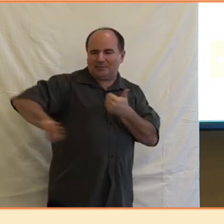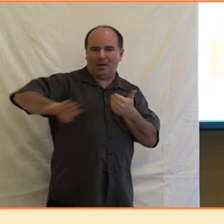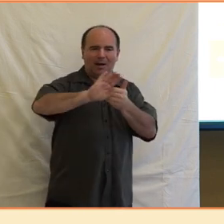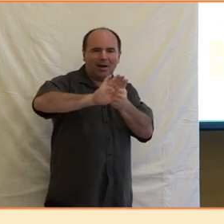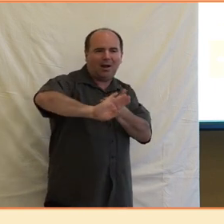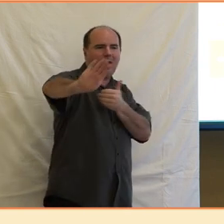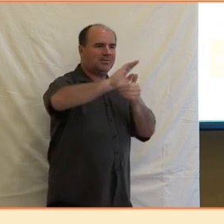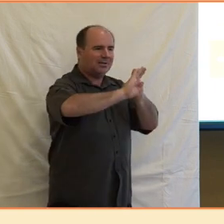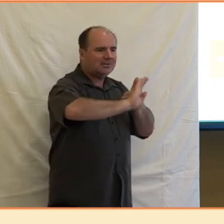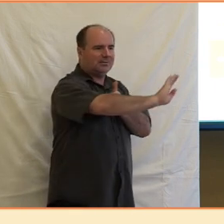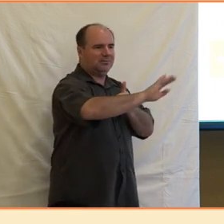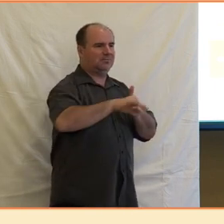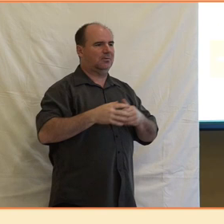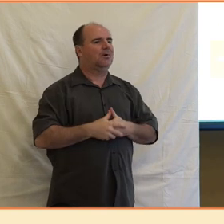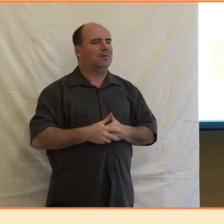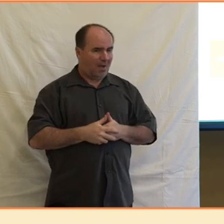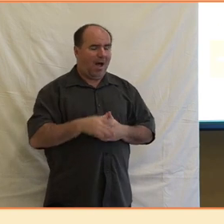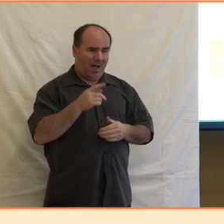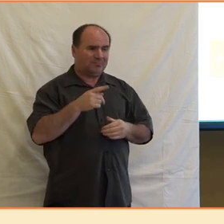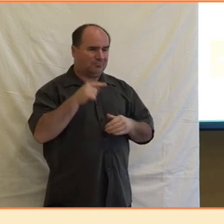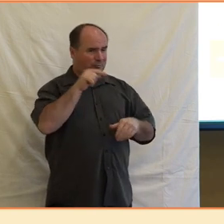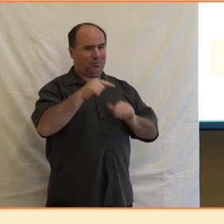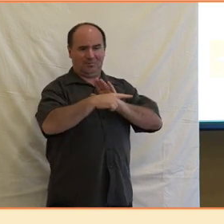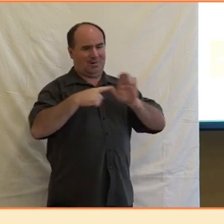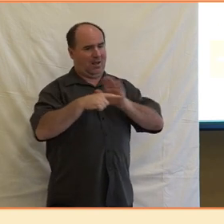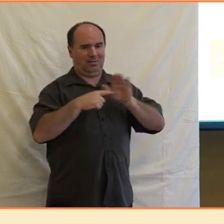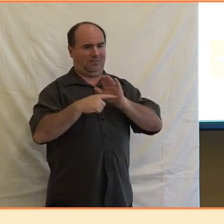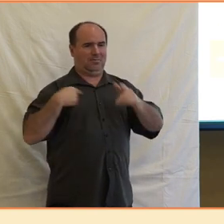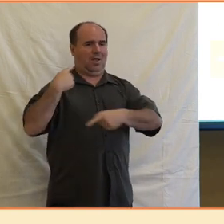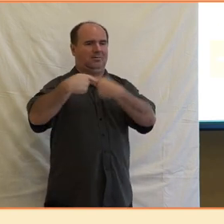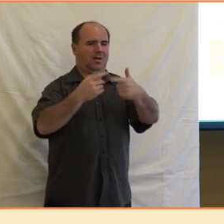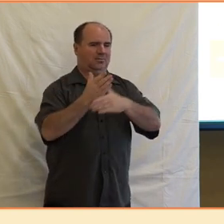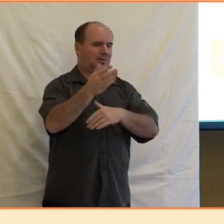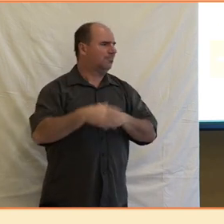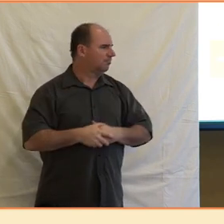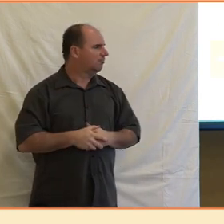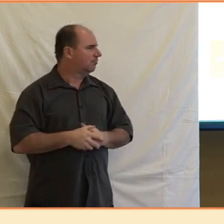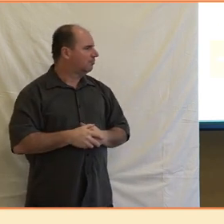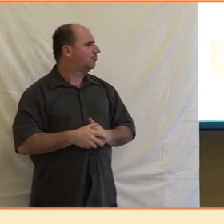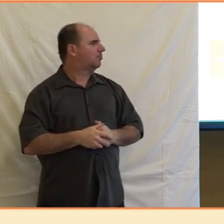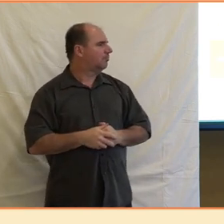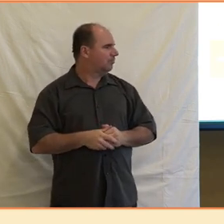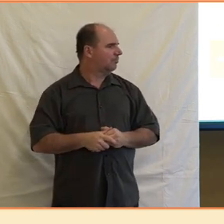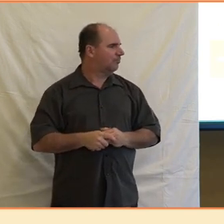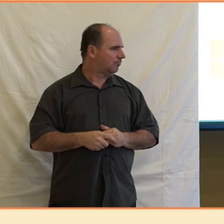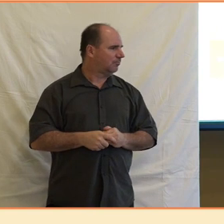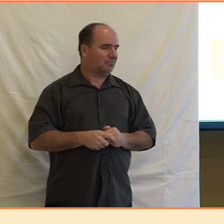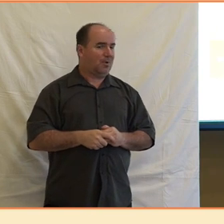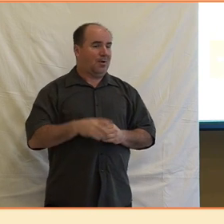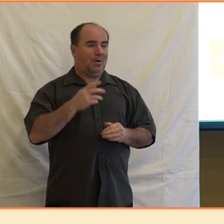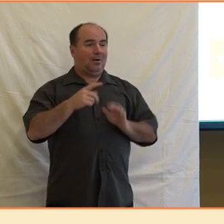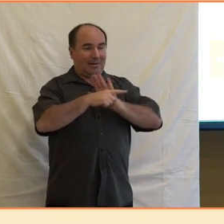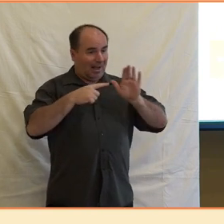i negativní důsledky. Ovšem tyto uvidíme pravděpodobně až v dlouhodobém